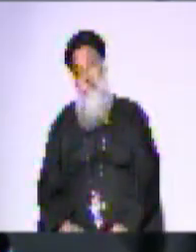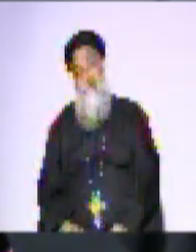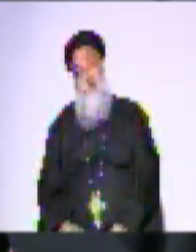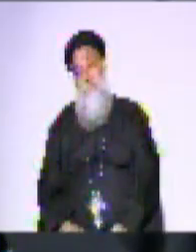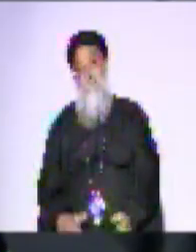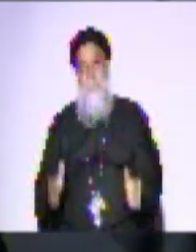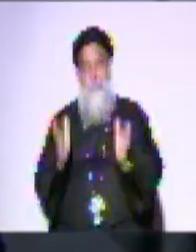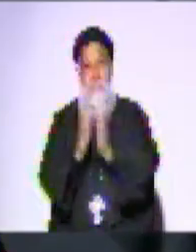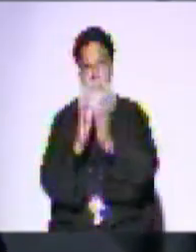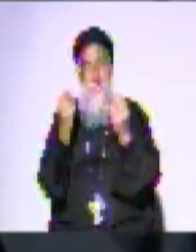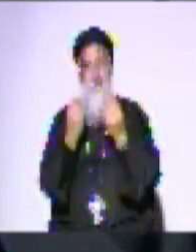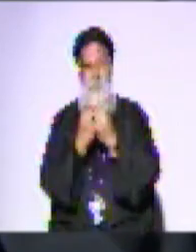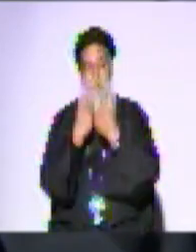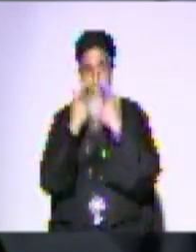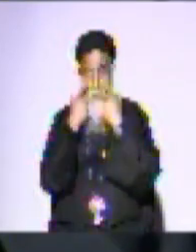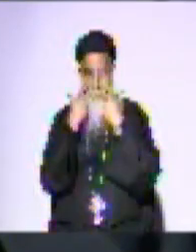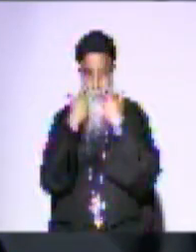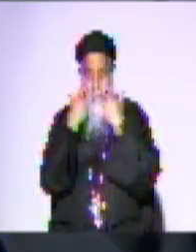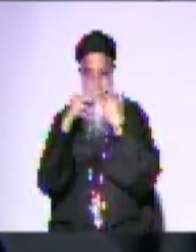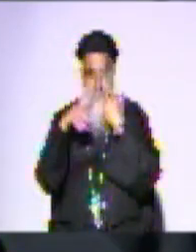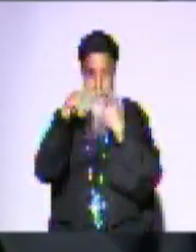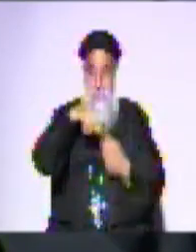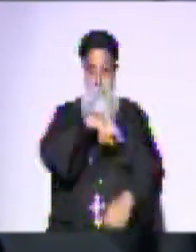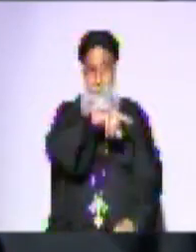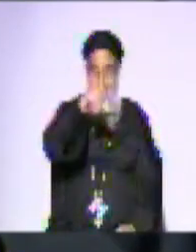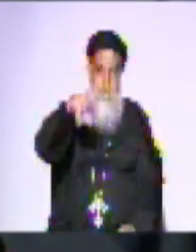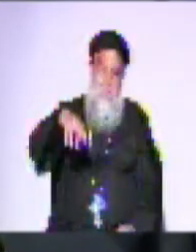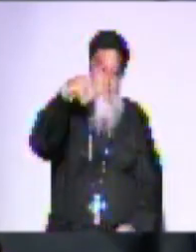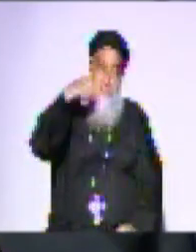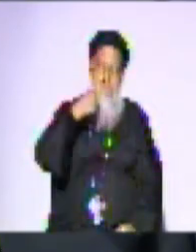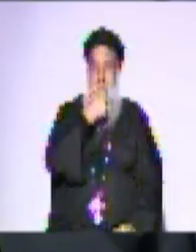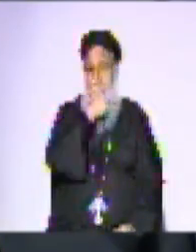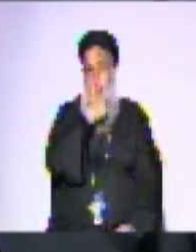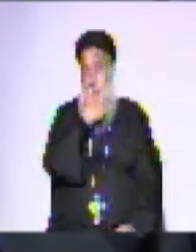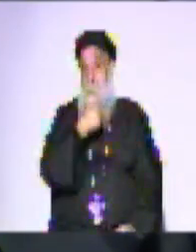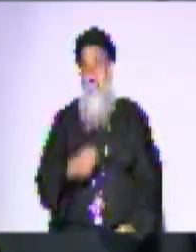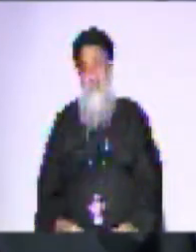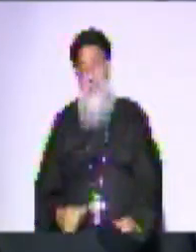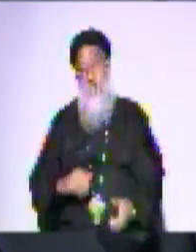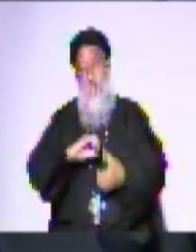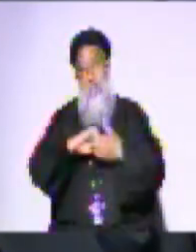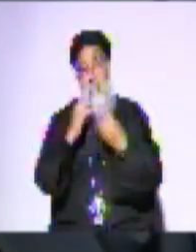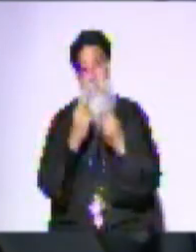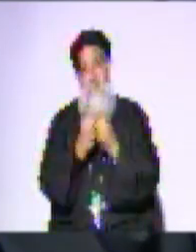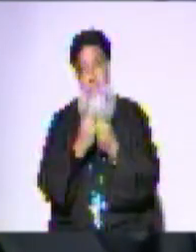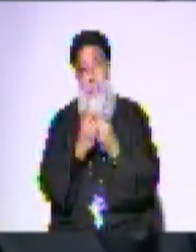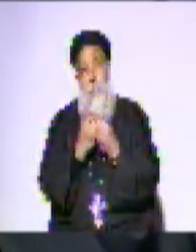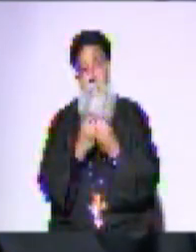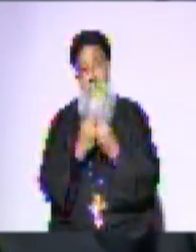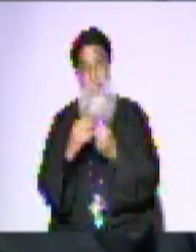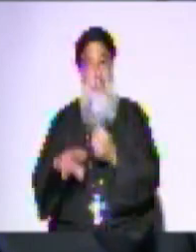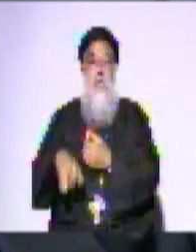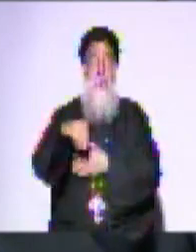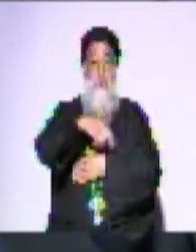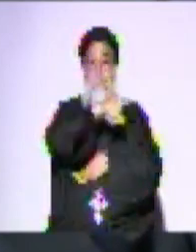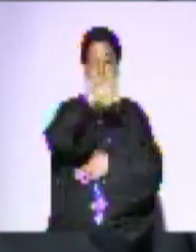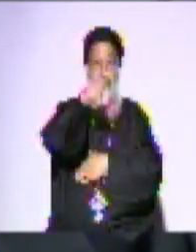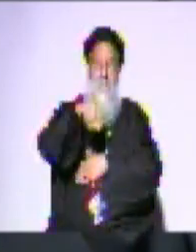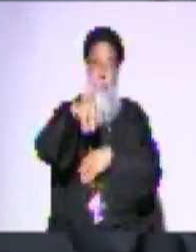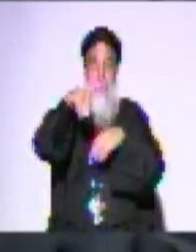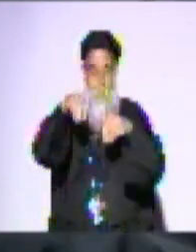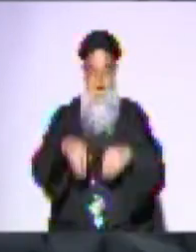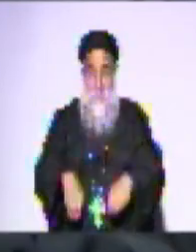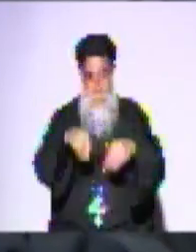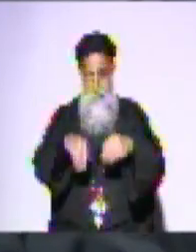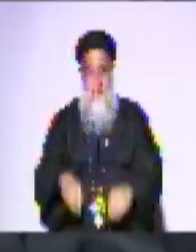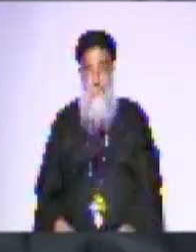للمعمودية بالظبط وهنا بقى الخلاص هو خلص في ربط يعني واضح بين الخلاص نفسه والمعمودية تمام. طبعا